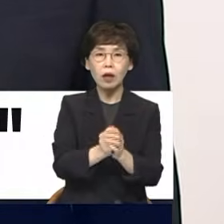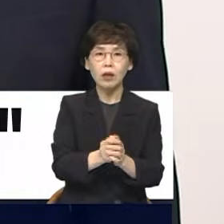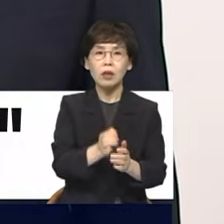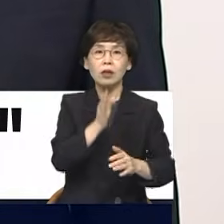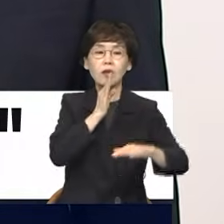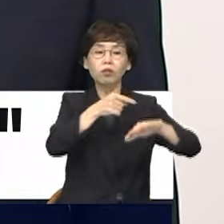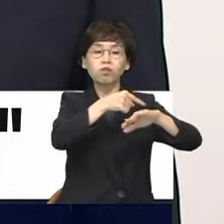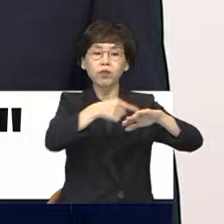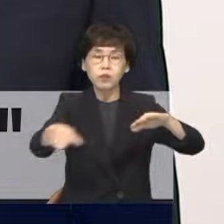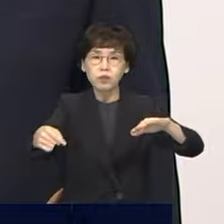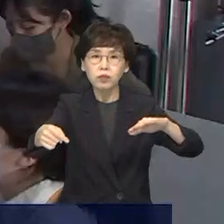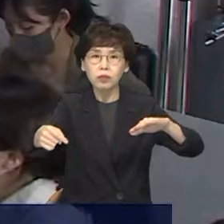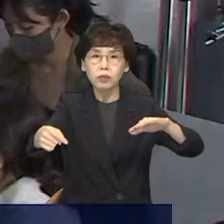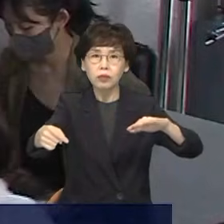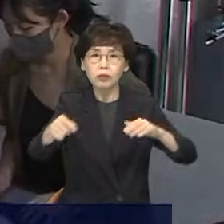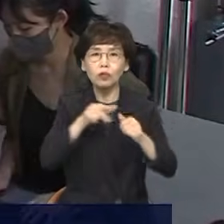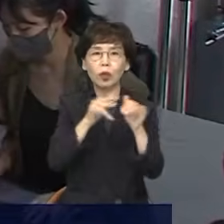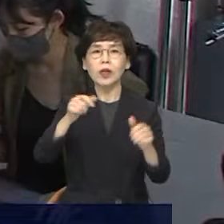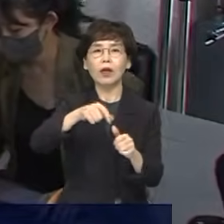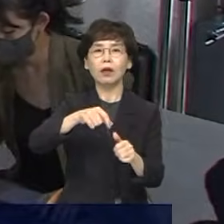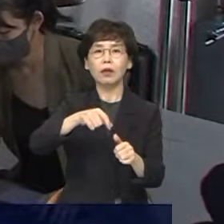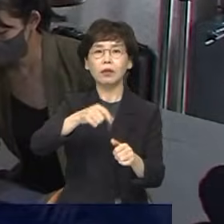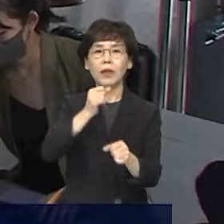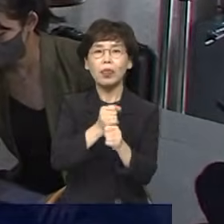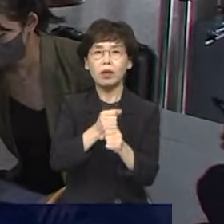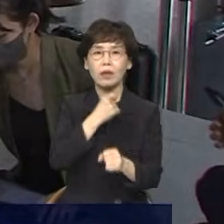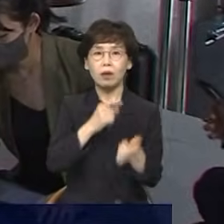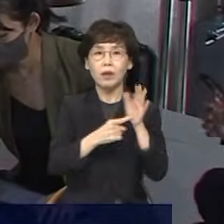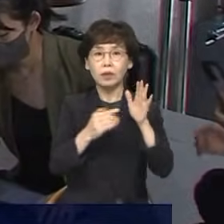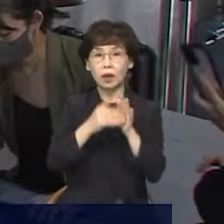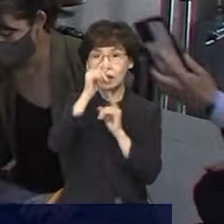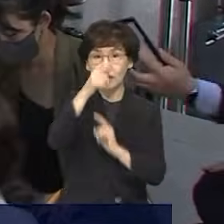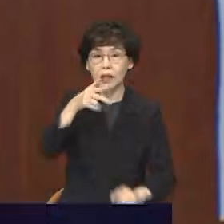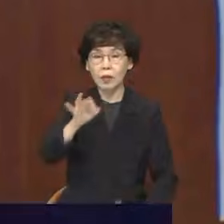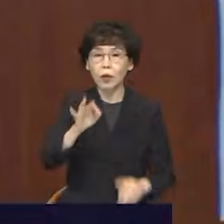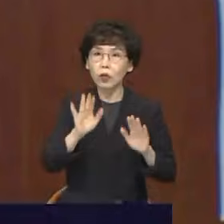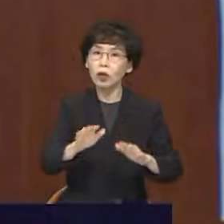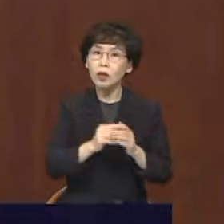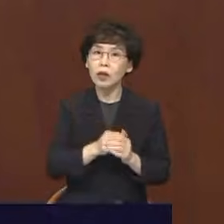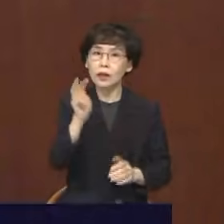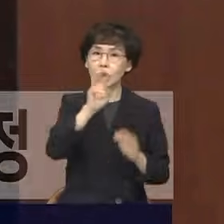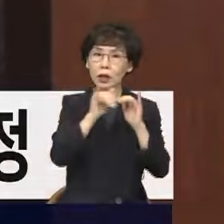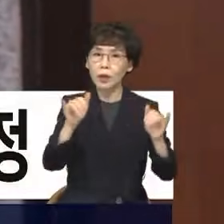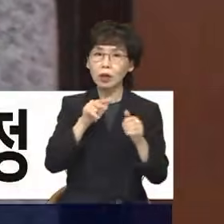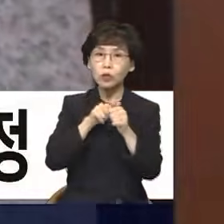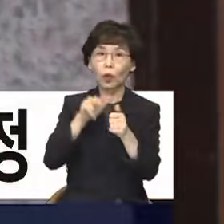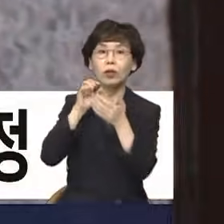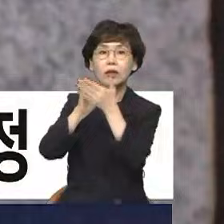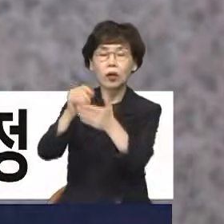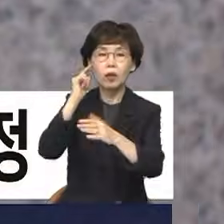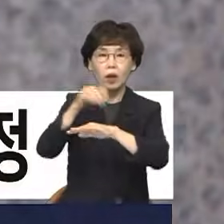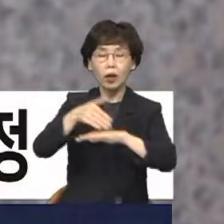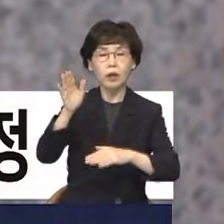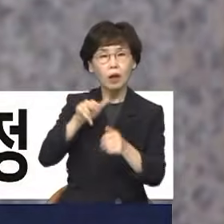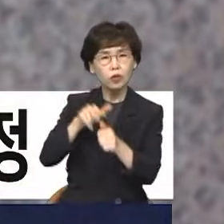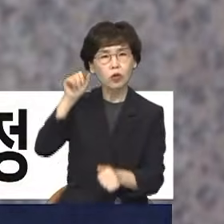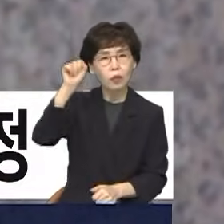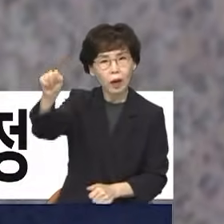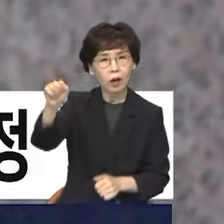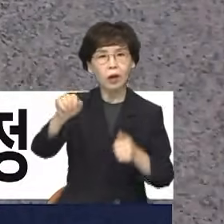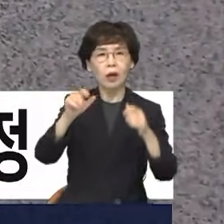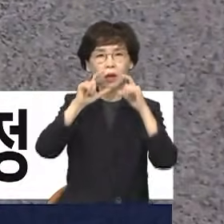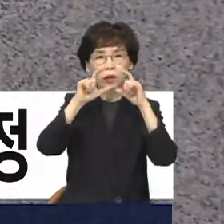이어가겠다고 밝혔습니다. 이재명 경기지사는 오는 30일 후보 등록을 할 예정인데 출마 선언은 7월